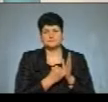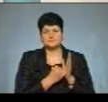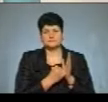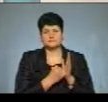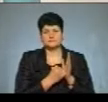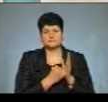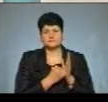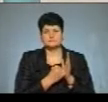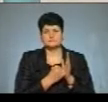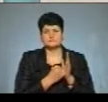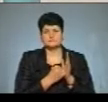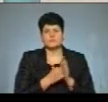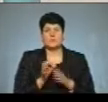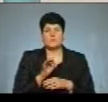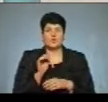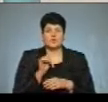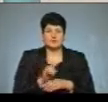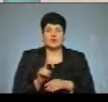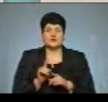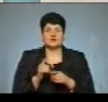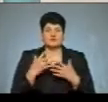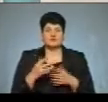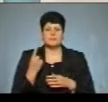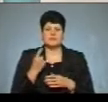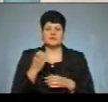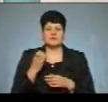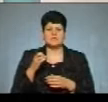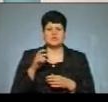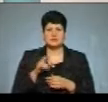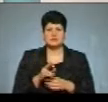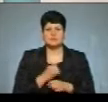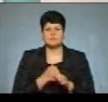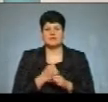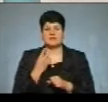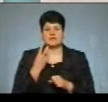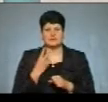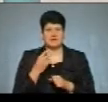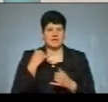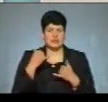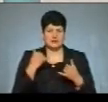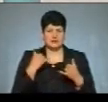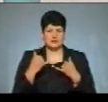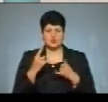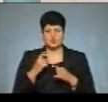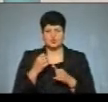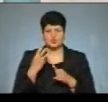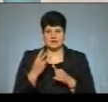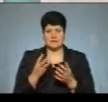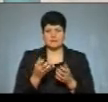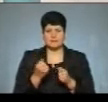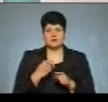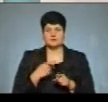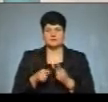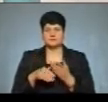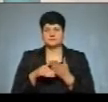засобів масової інформації про те, що вже з 1 січня запрацювали дві лінії. Тобто лінія 103 приймає